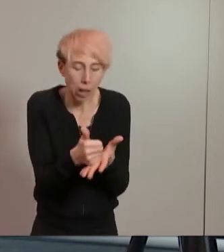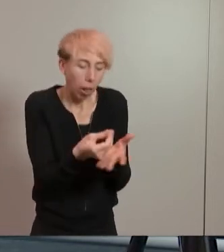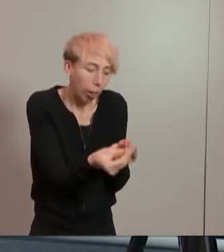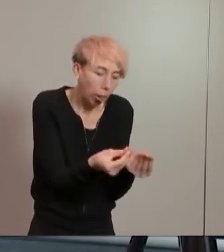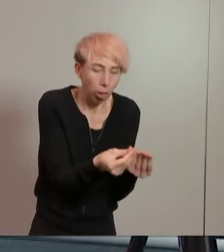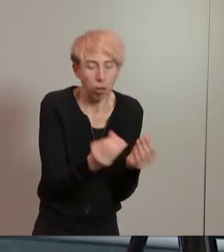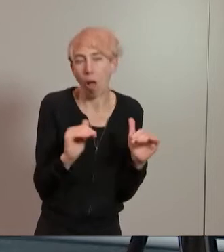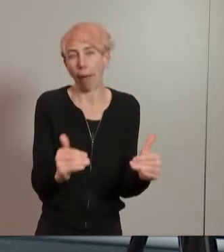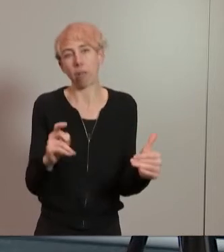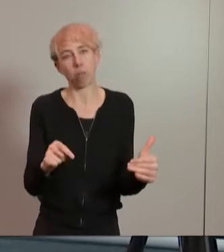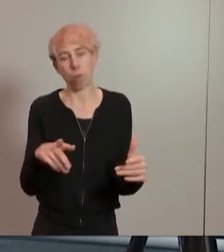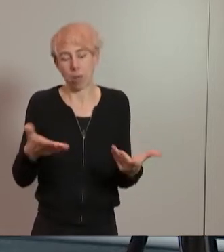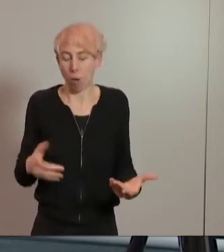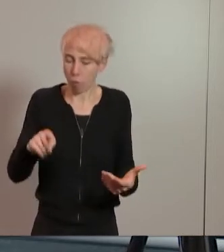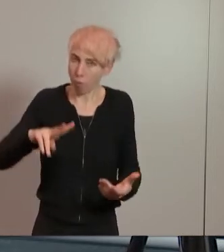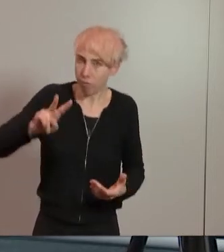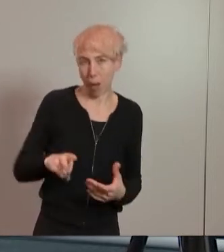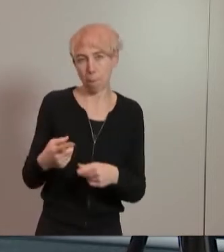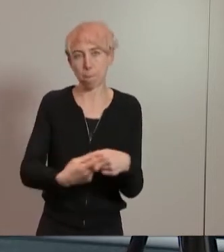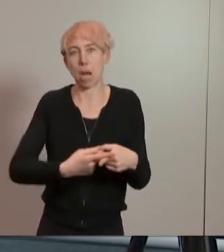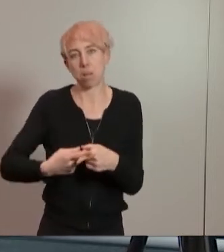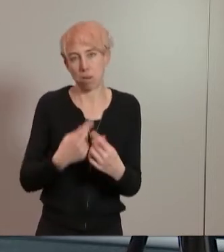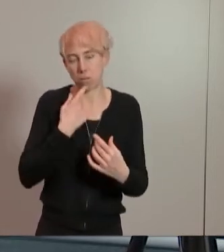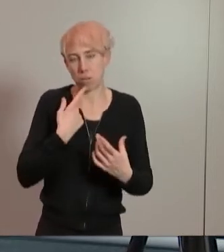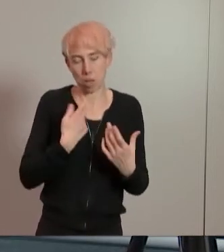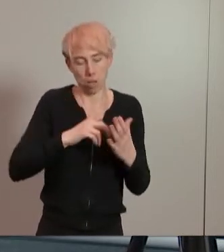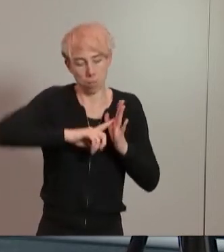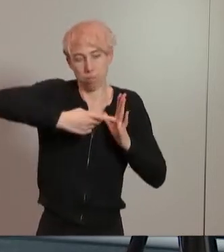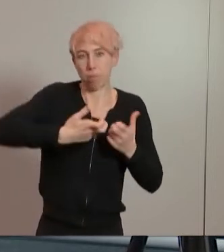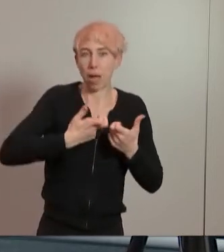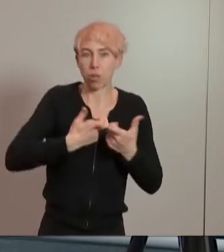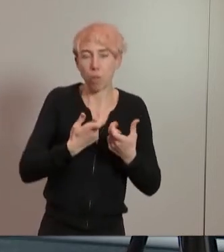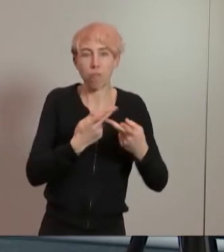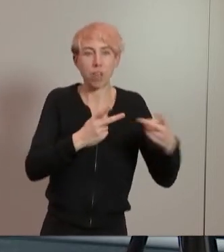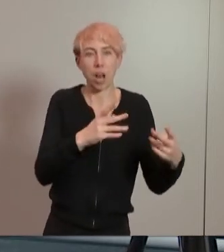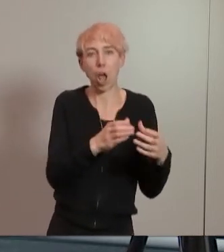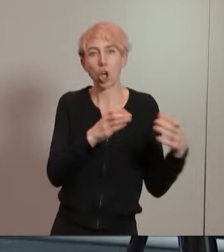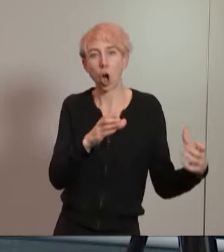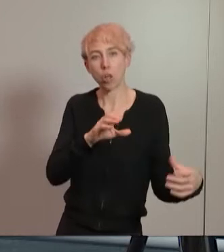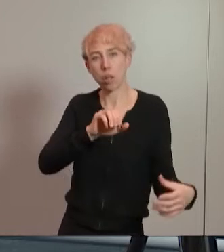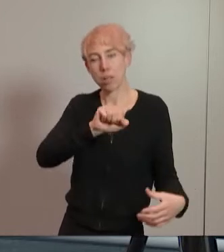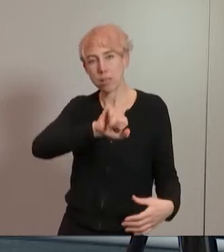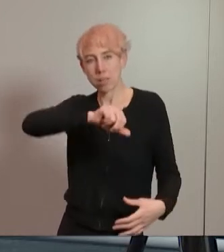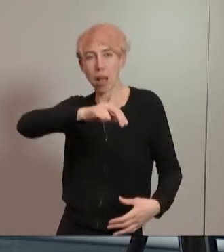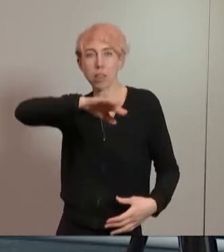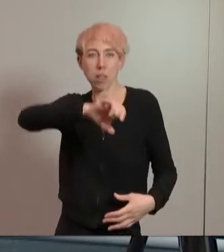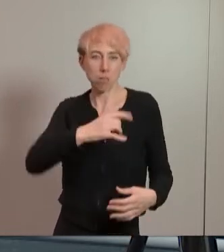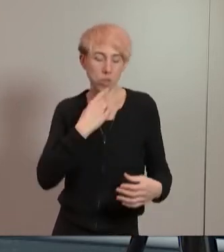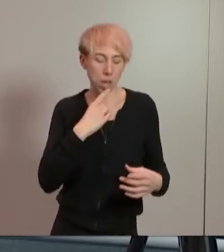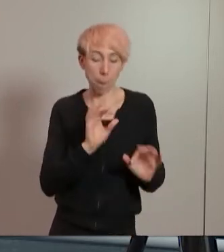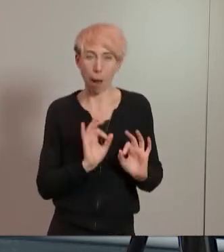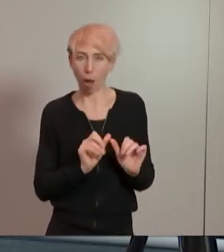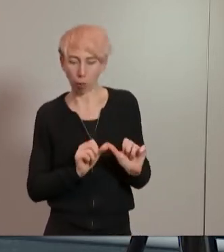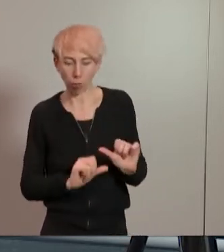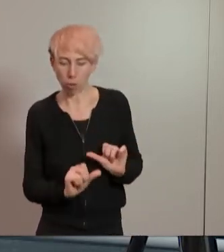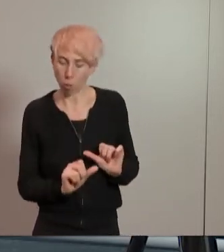partage. C'est-à-dire, forcément, avec des mesures telles que celles faites à Grande-Synthe, où, inconditionnellement, on va permettre à chacun de